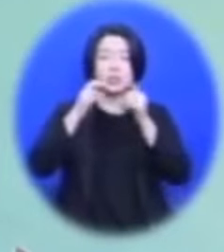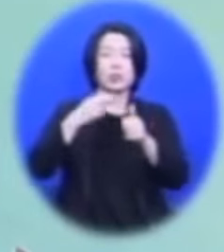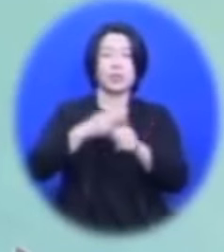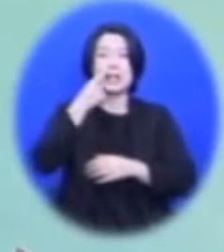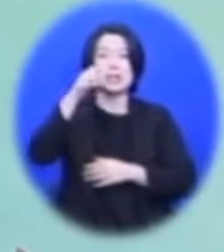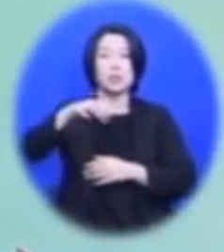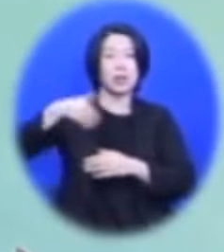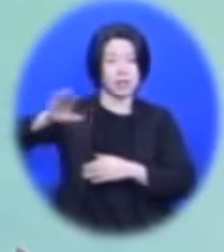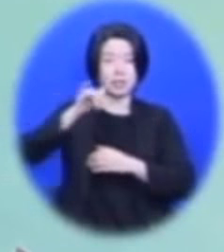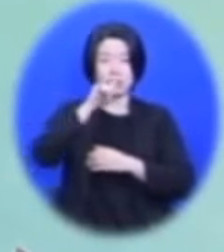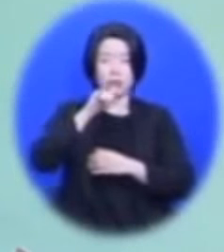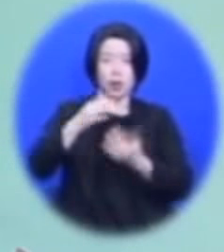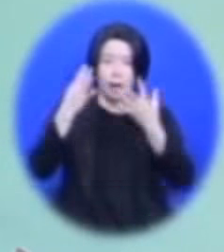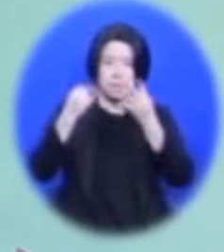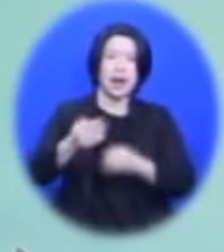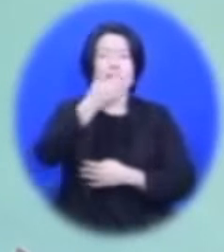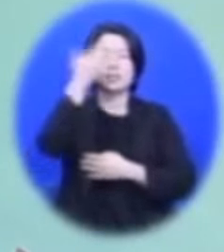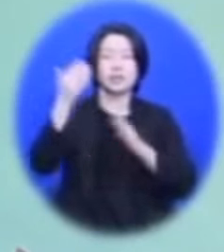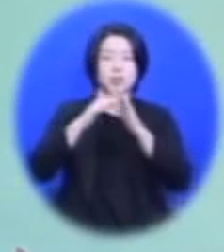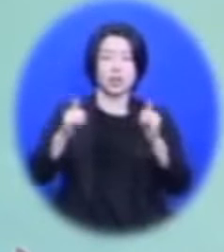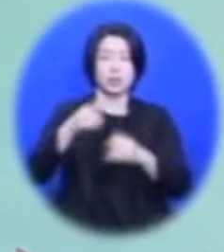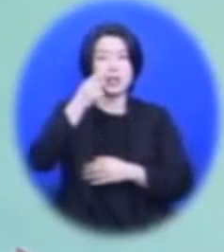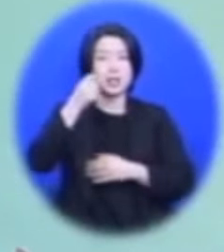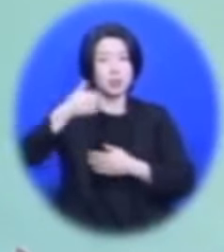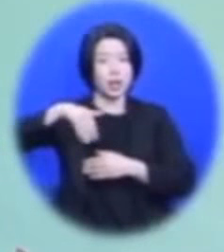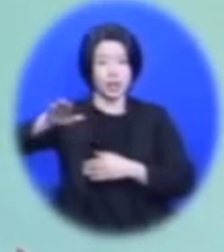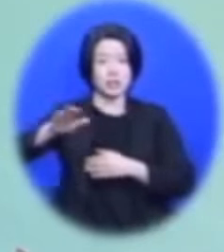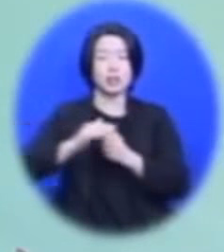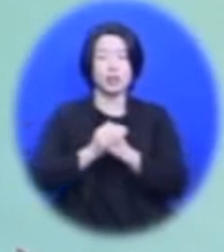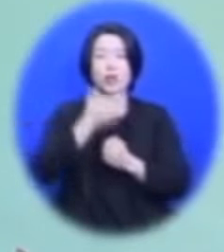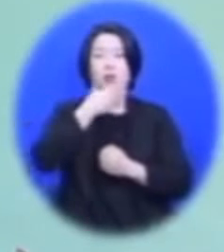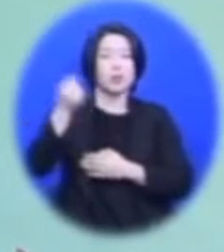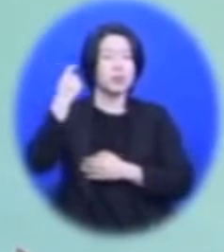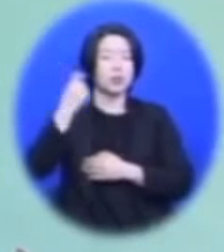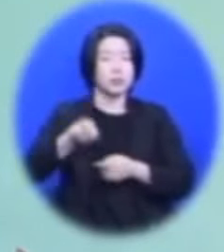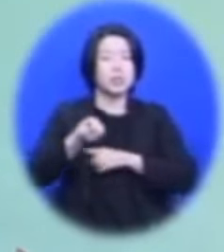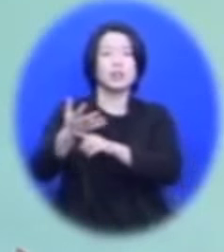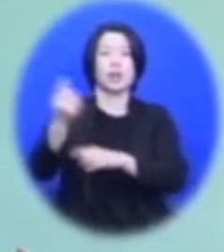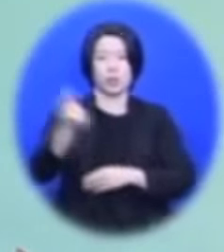수많은 젊은이들이 일본으로 건너가서 복음을 전하고 옵니다.